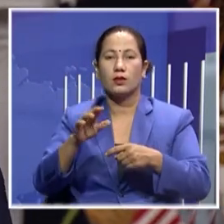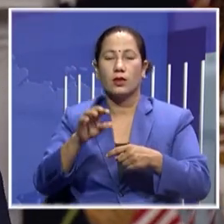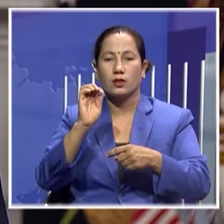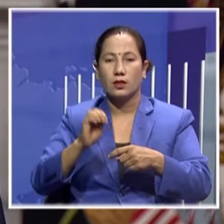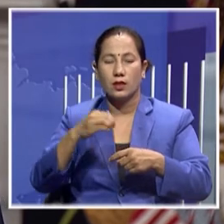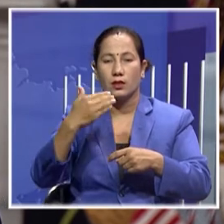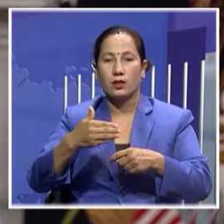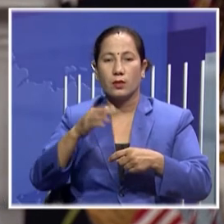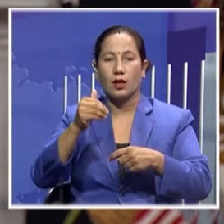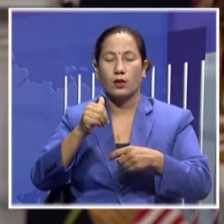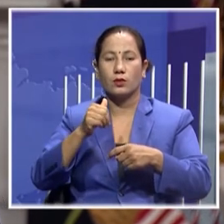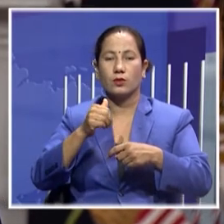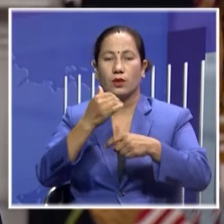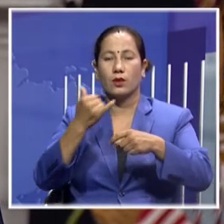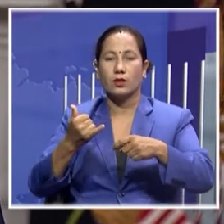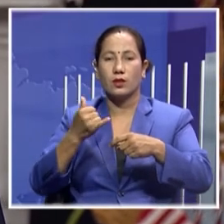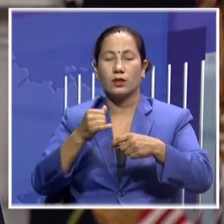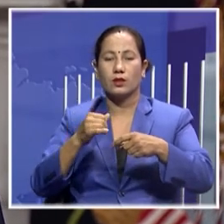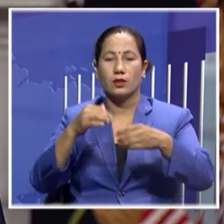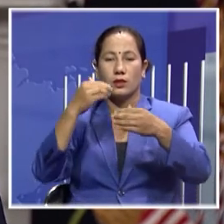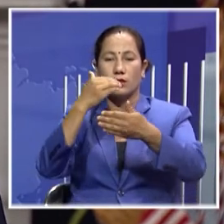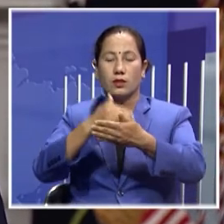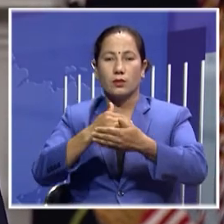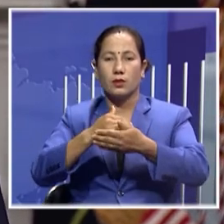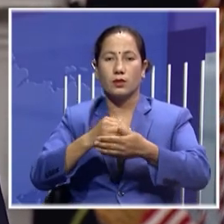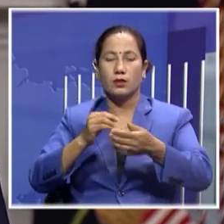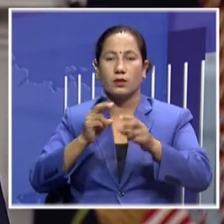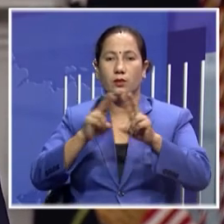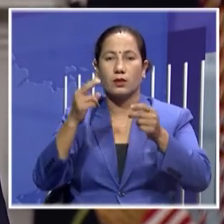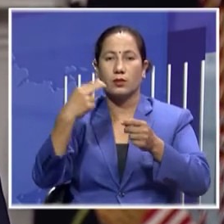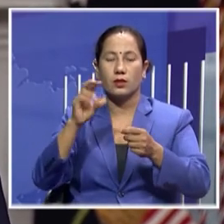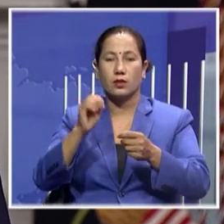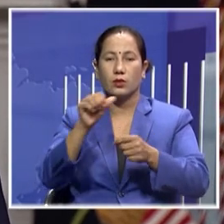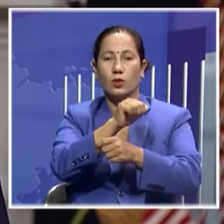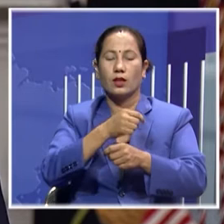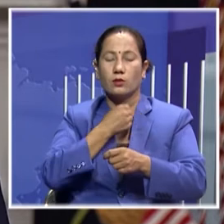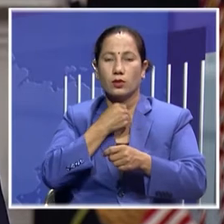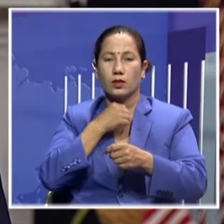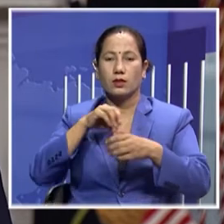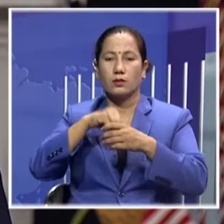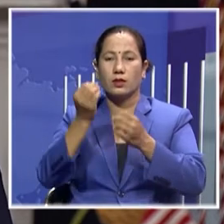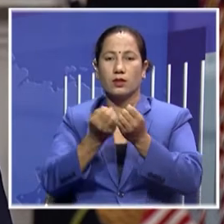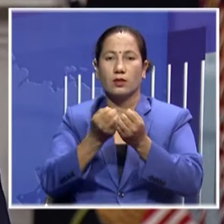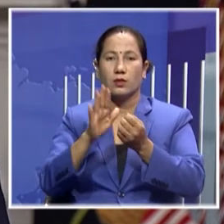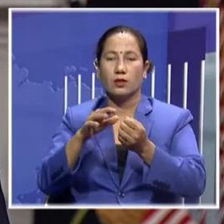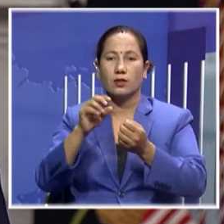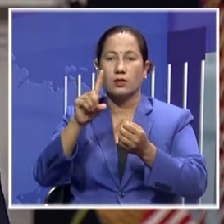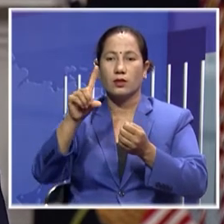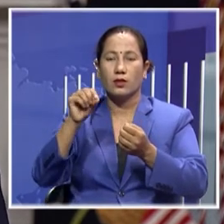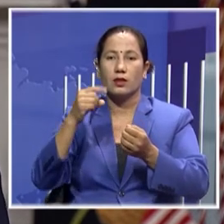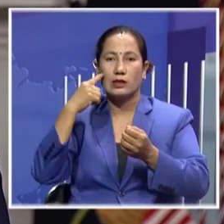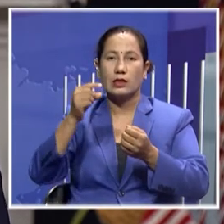सकेसम्म आउँदो अगस्त 31 को समय सीमाभित्र नै सम्पन्न भइसक्ने पनि उहाँले विश्वास व्यक्त गर्नुभएको छ। 10 दिन